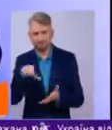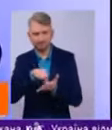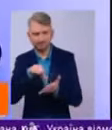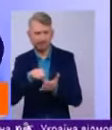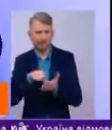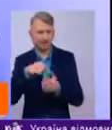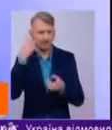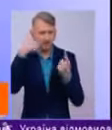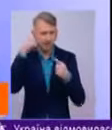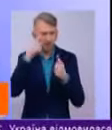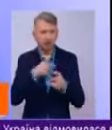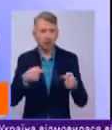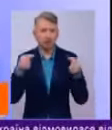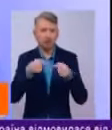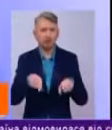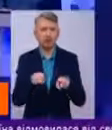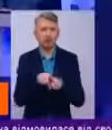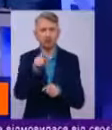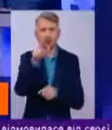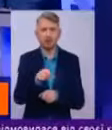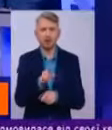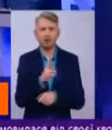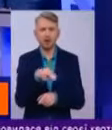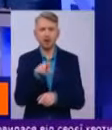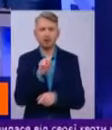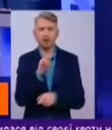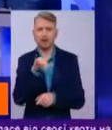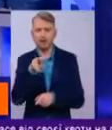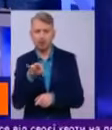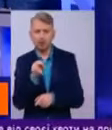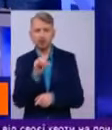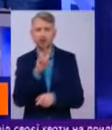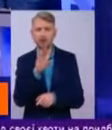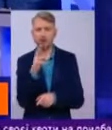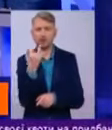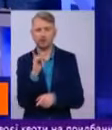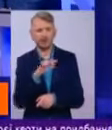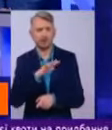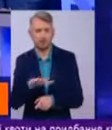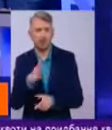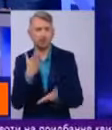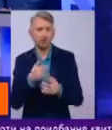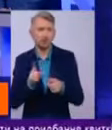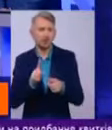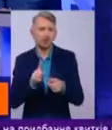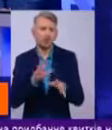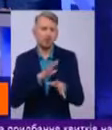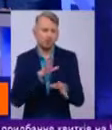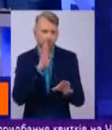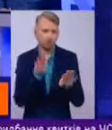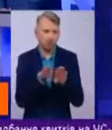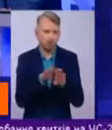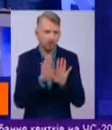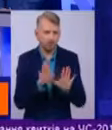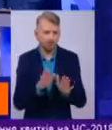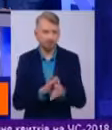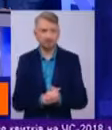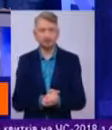насправді конкретно такого там героя, як Данило Червоний, не було. Але, можливо, був якийсь це збірний образ, архетип якраз.